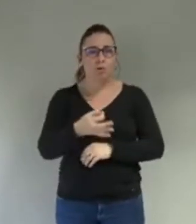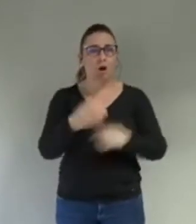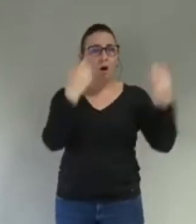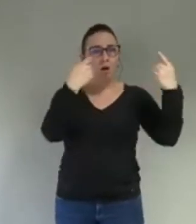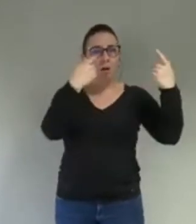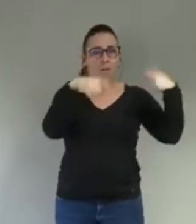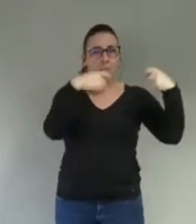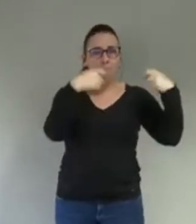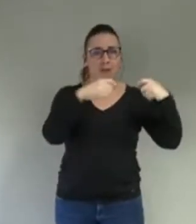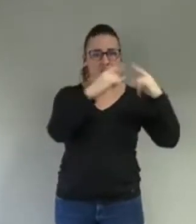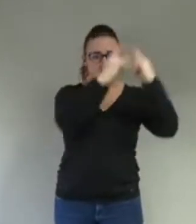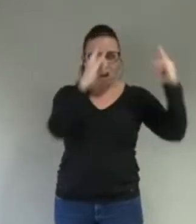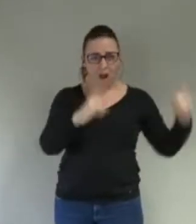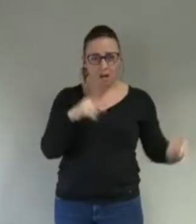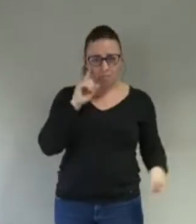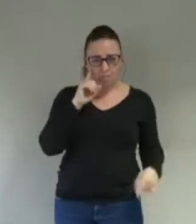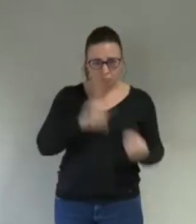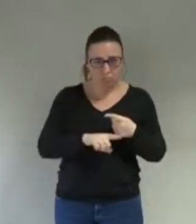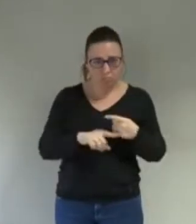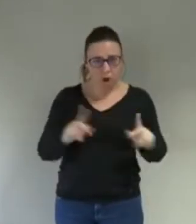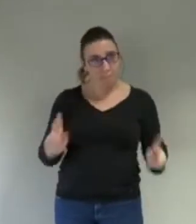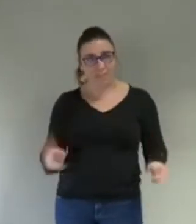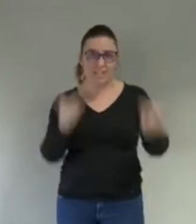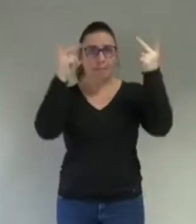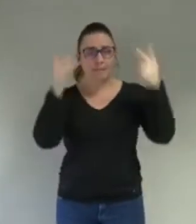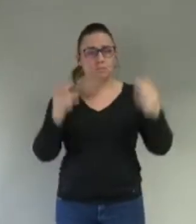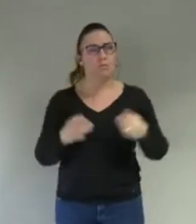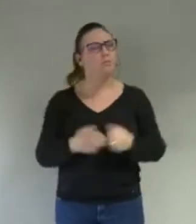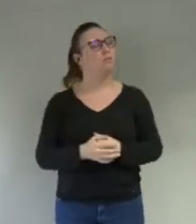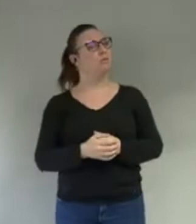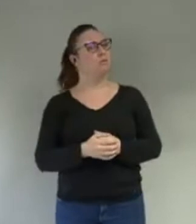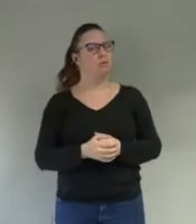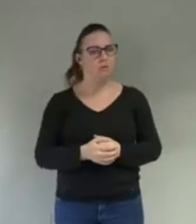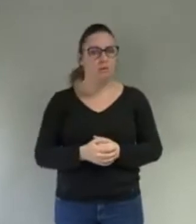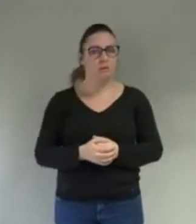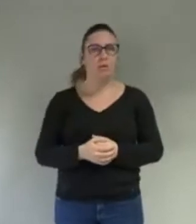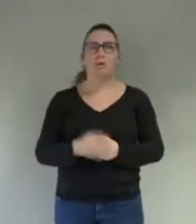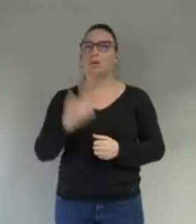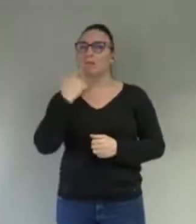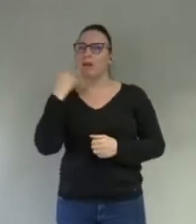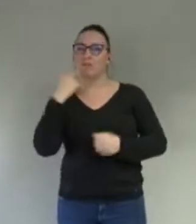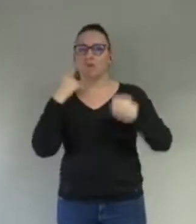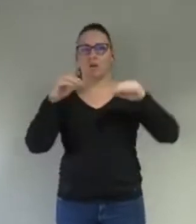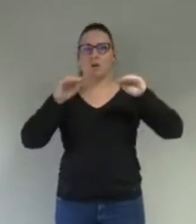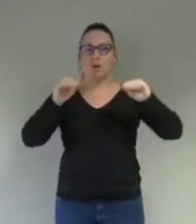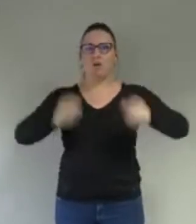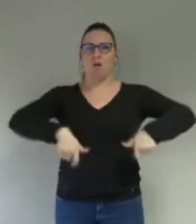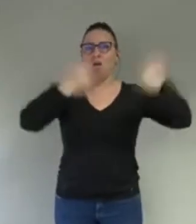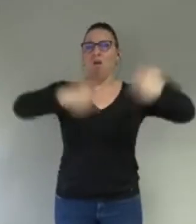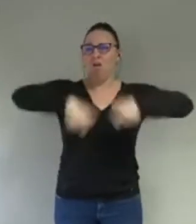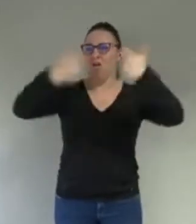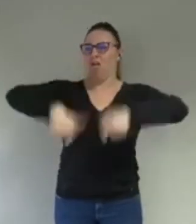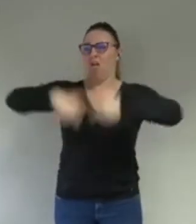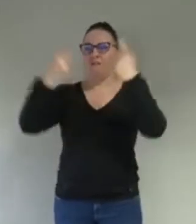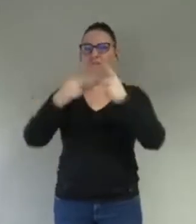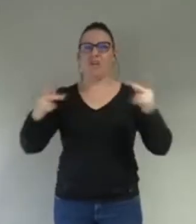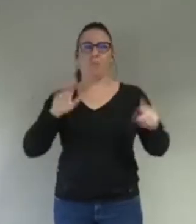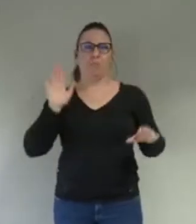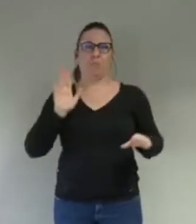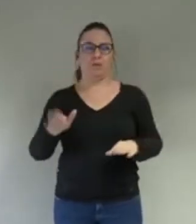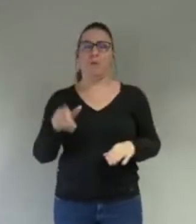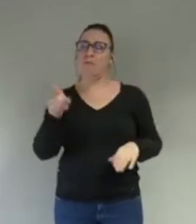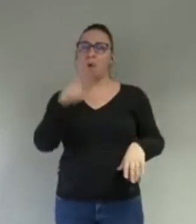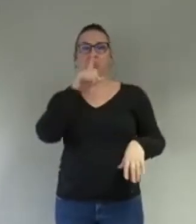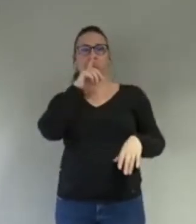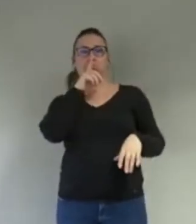c'est dynamisé pour vous ? Vous ne faites rien pour lutter contre l'urbanisation galopante. Qu'importent les